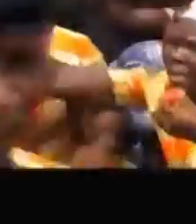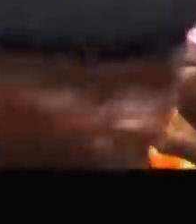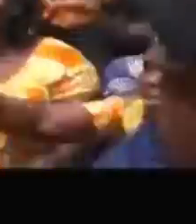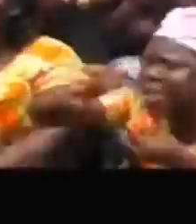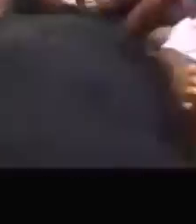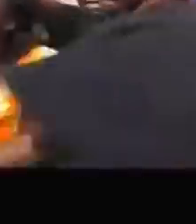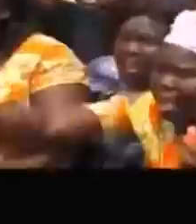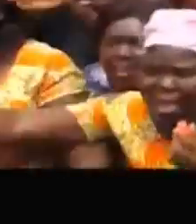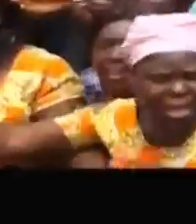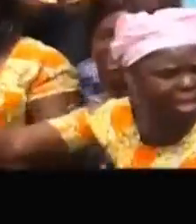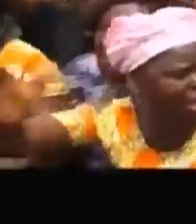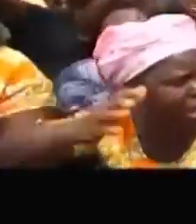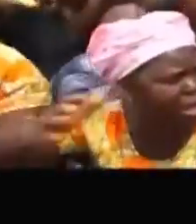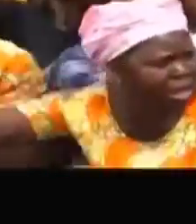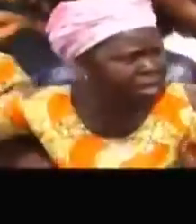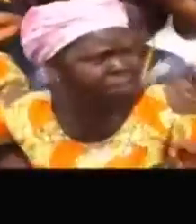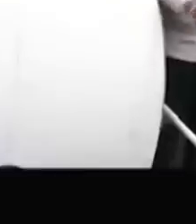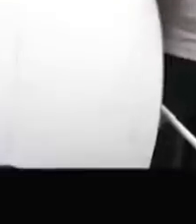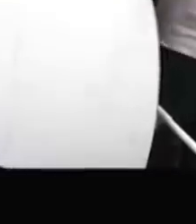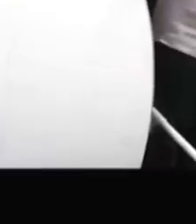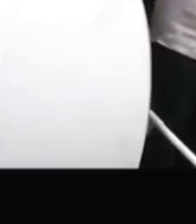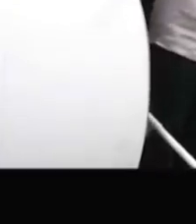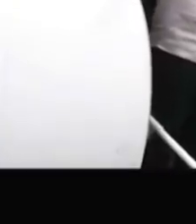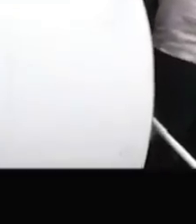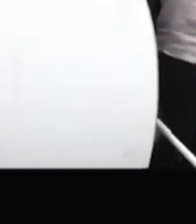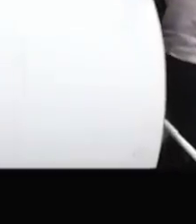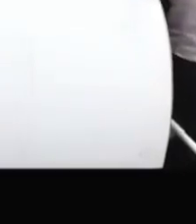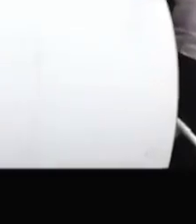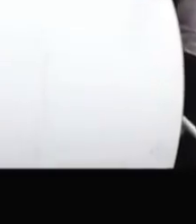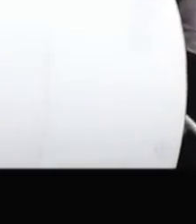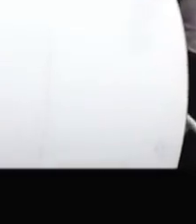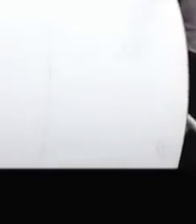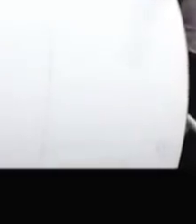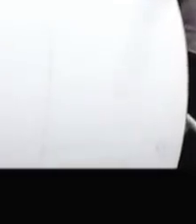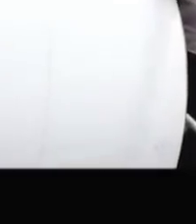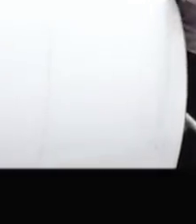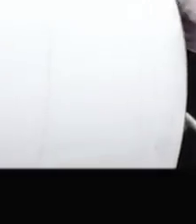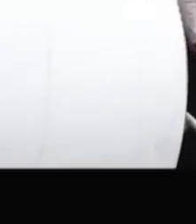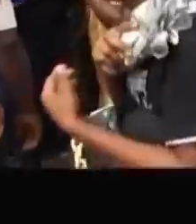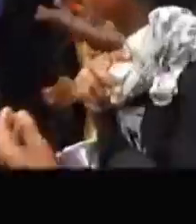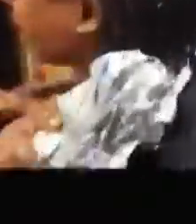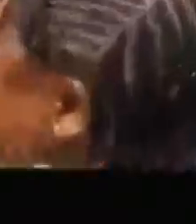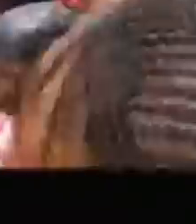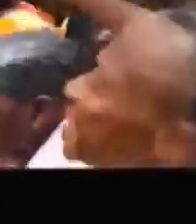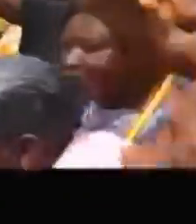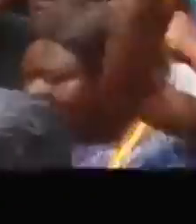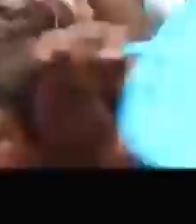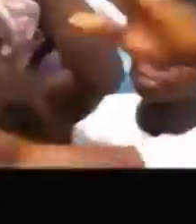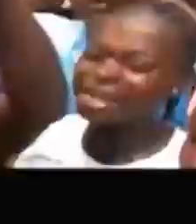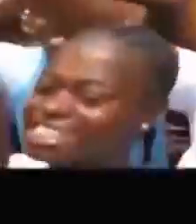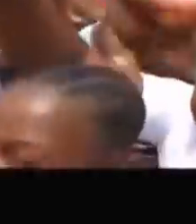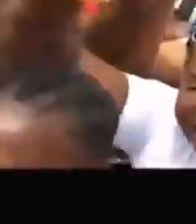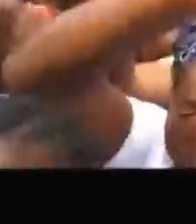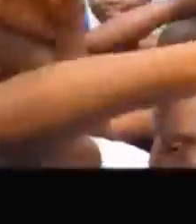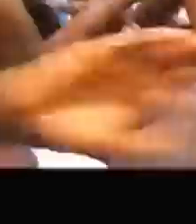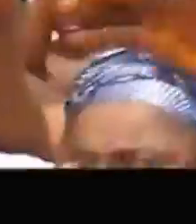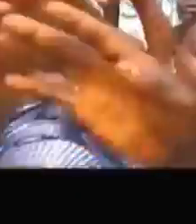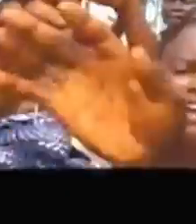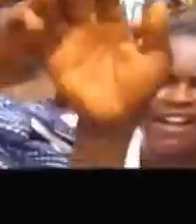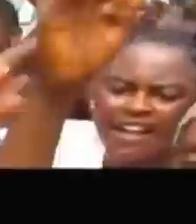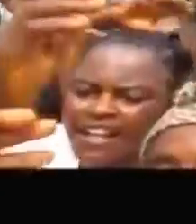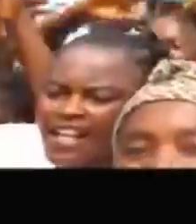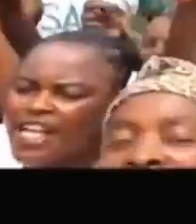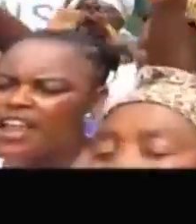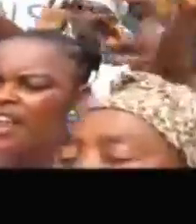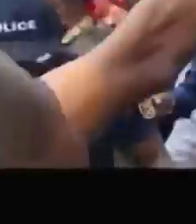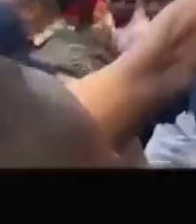Adulé, aimé, le VPM Jean-Pierre Liaou fait corps avec la population de la province de la Mongala. C'est le cas ici à Bumba où l'élu de cette